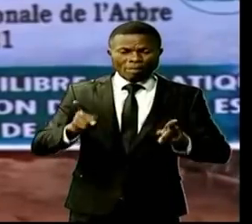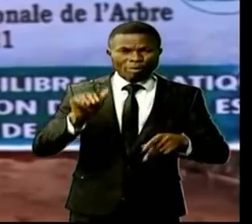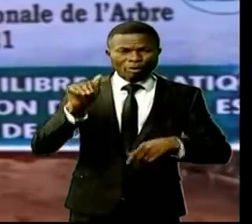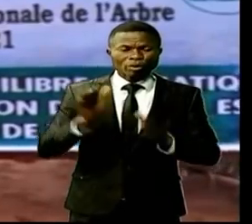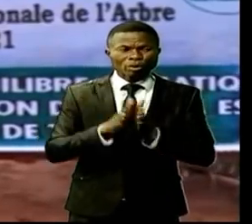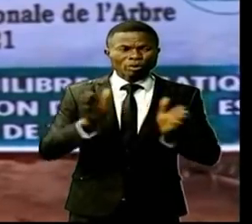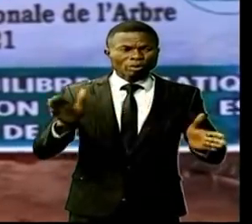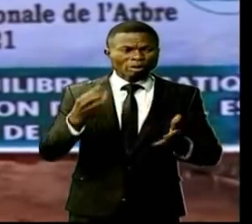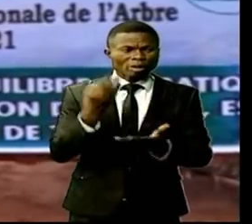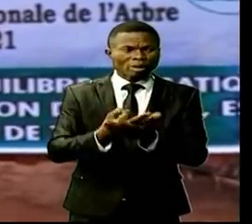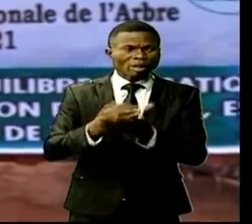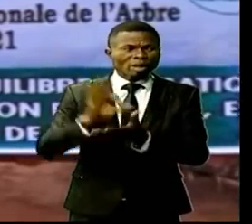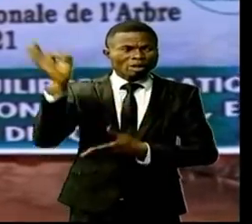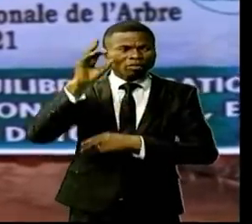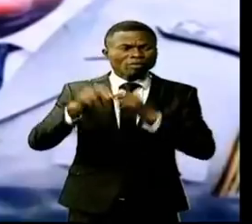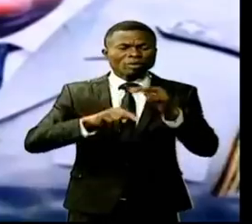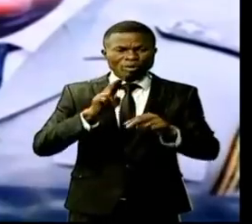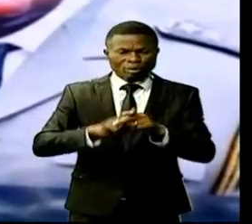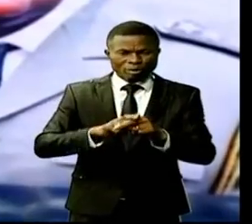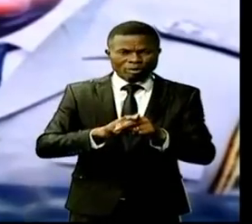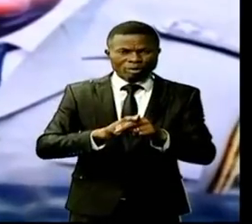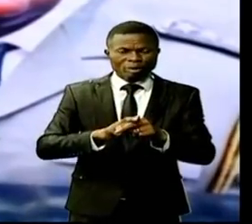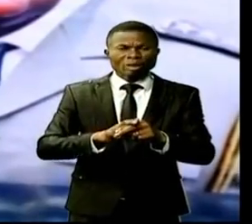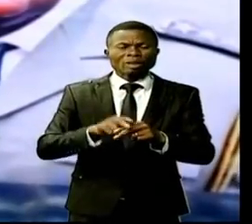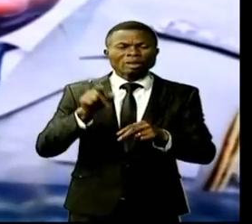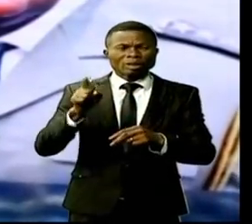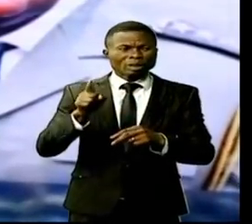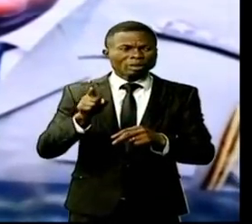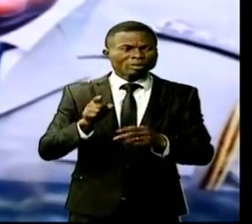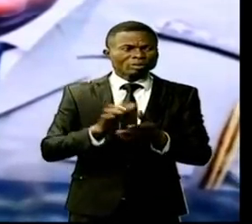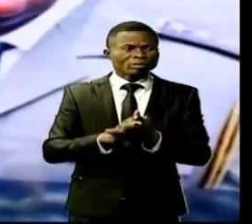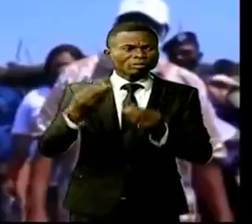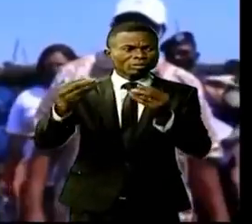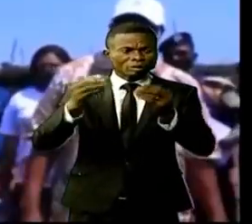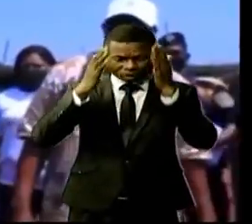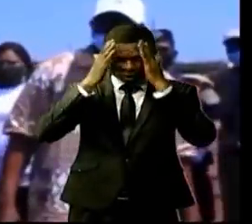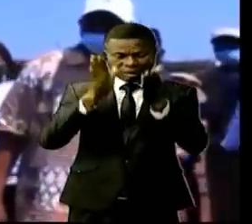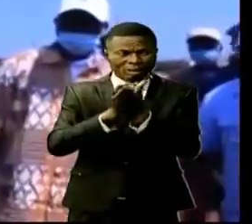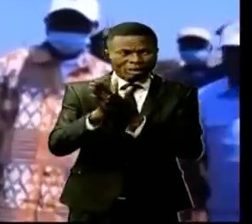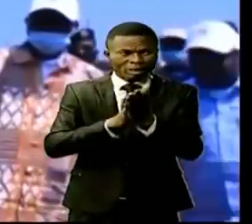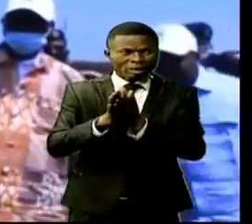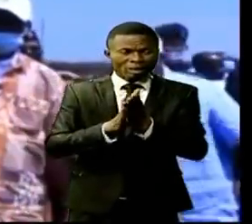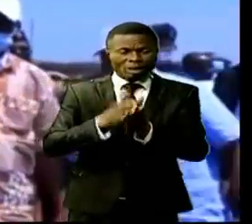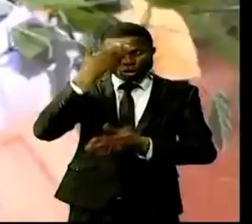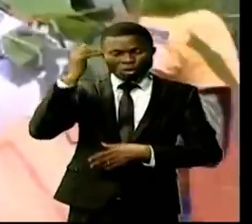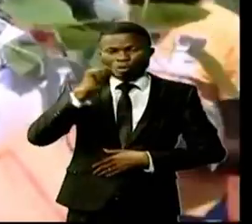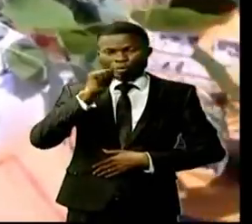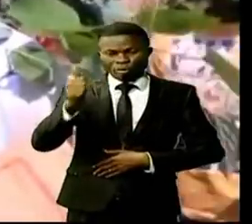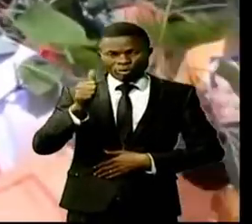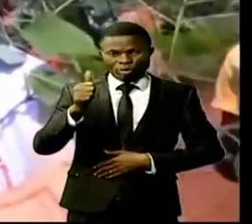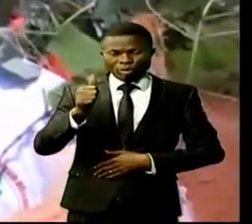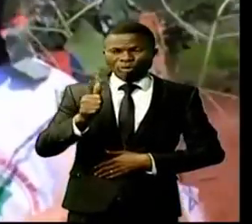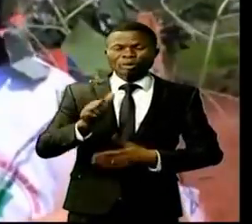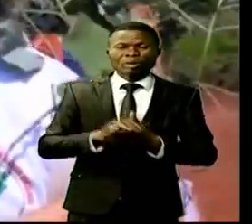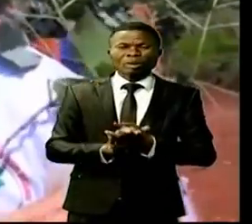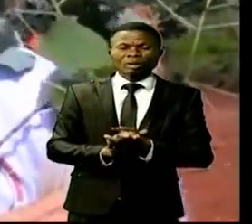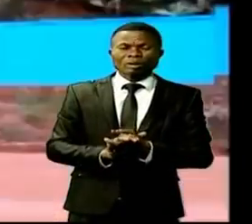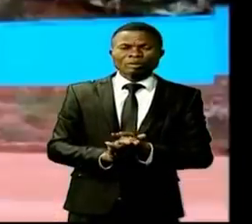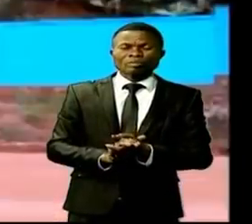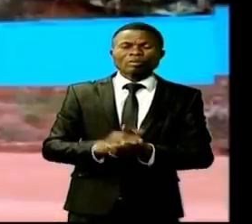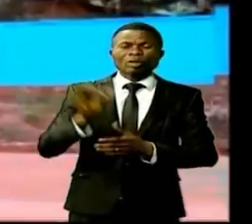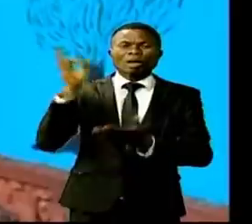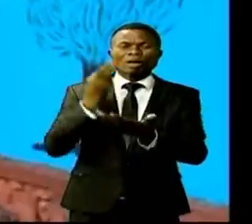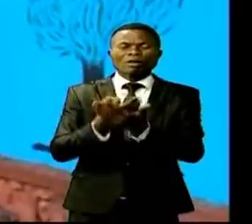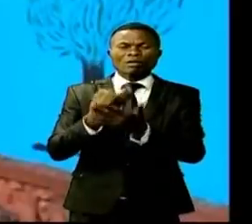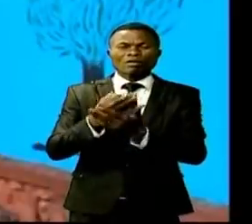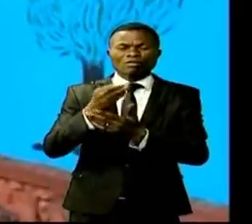général du Fonds forestier national, Honoré Mulumba Kalala, accorde toute son attention, n'est pas passé inaperçu dans le Sud-Ubangi. Le Fonds forestier